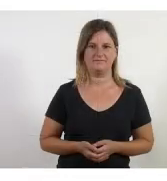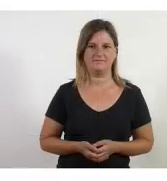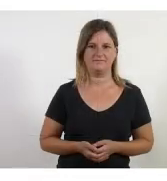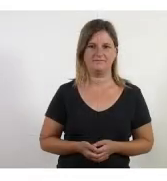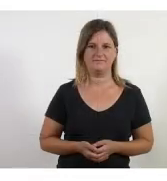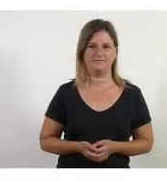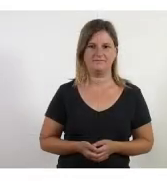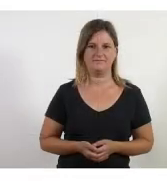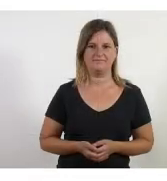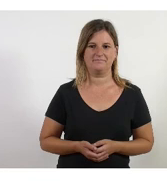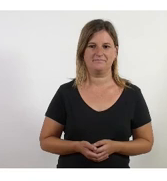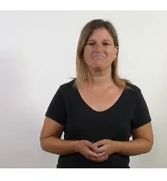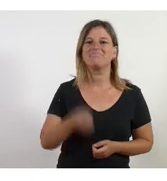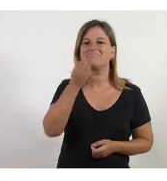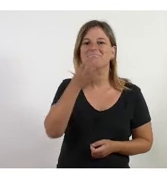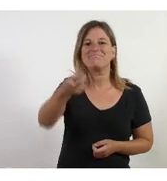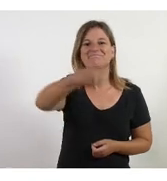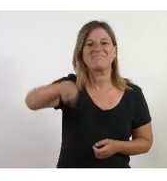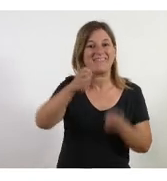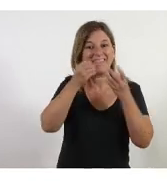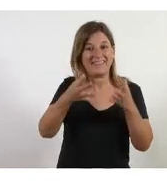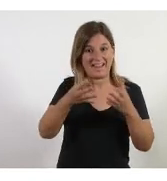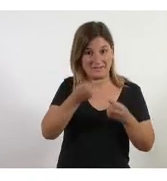Molt bé. Com ha anat això?